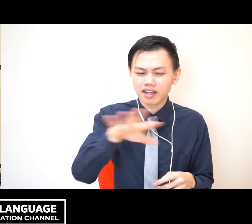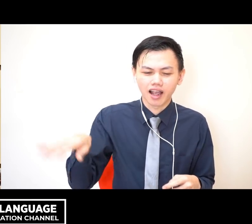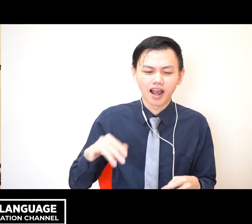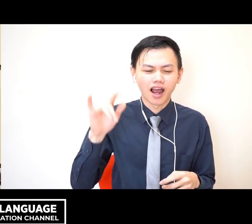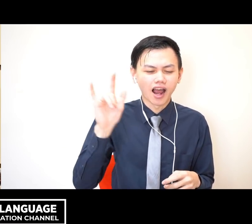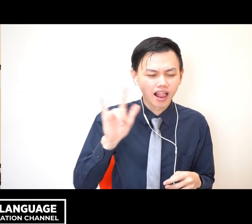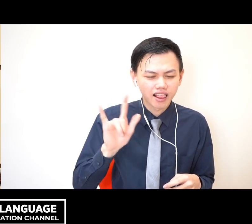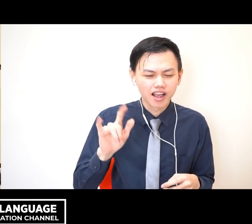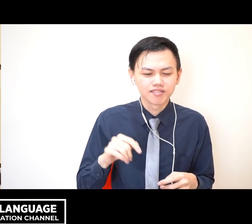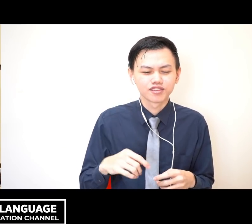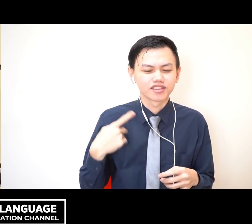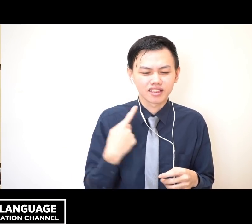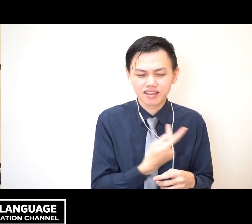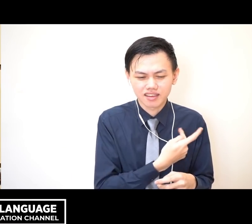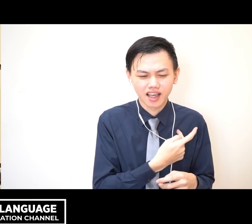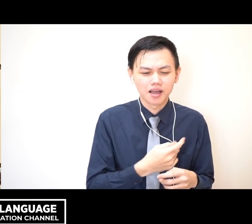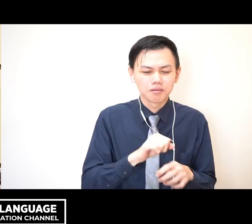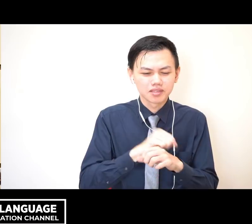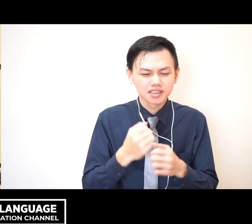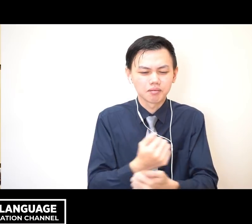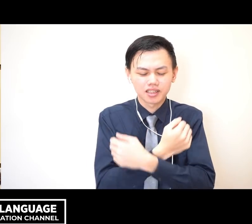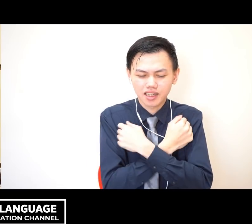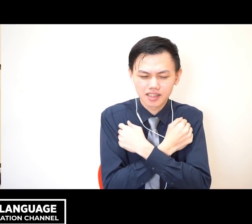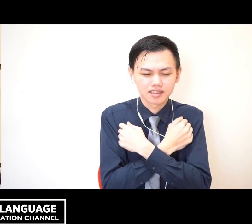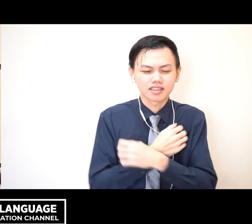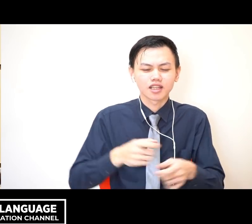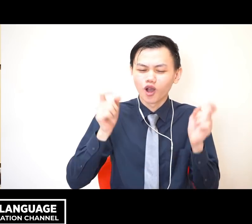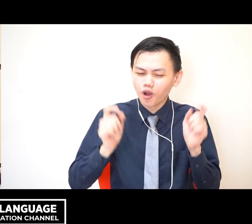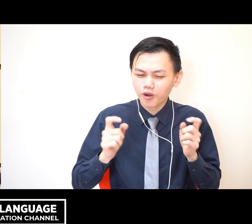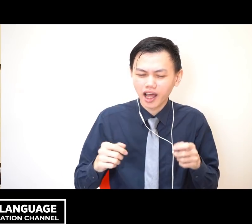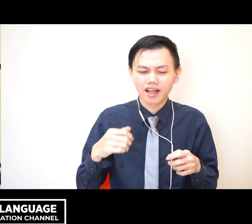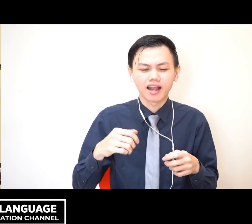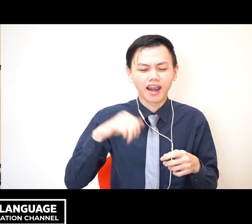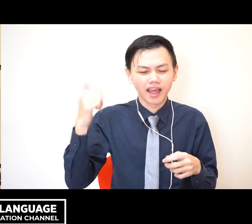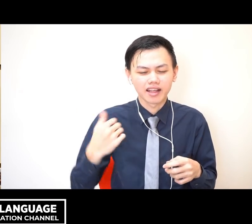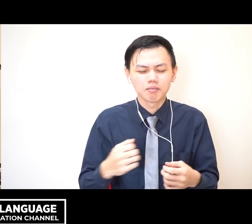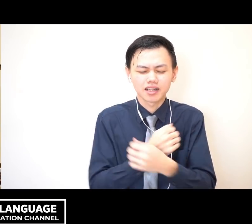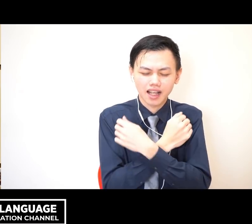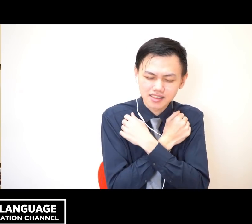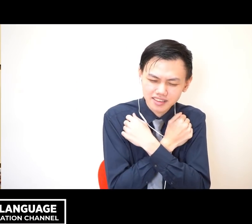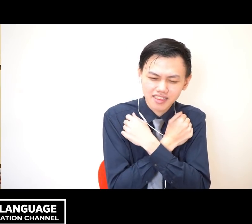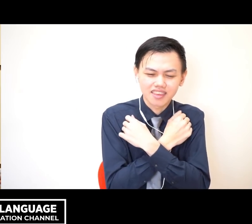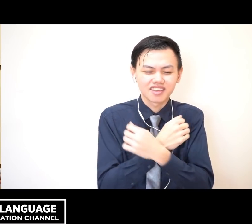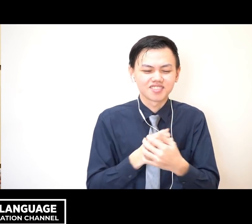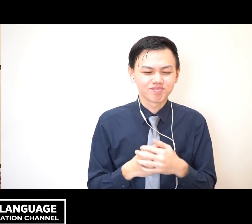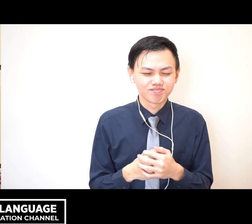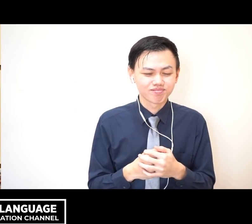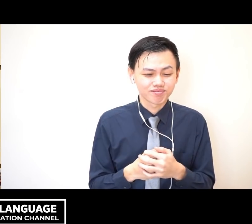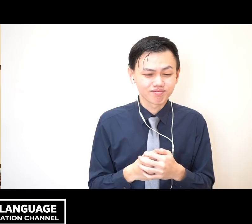He first loved us. Karena Yesus yang terlebih dahulu mengasihi saudara dan saya.